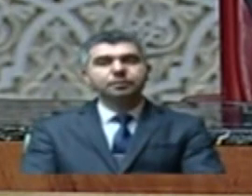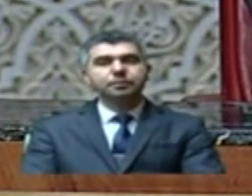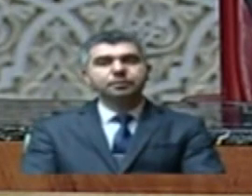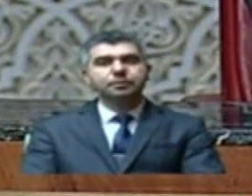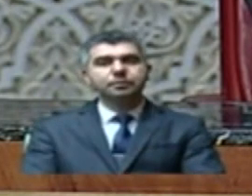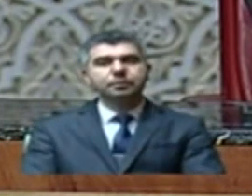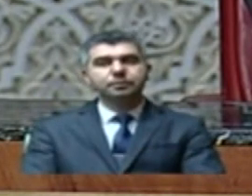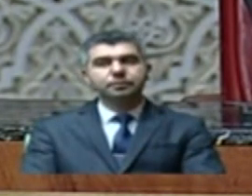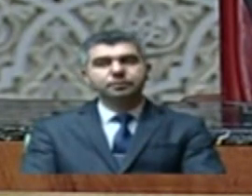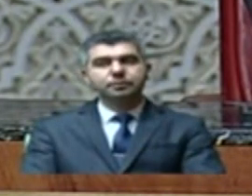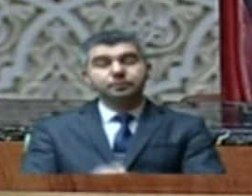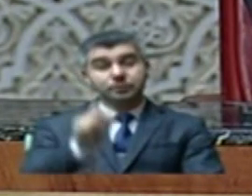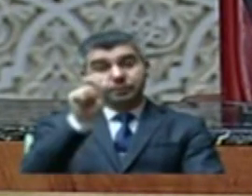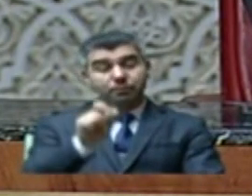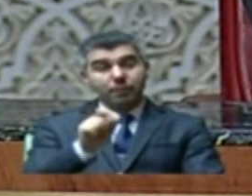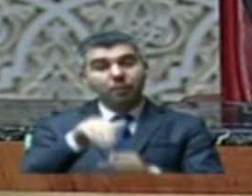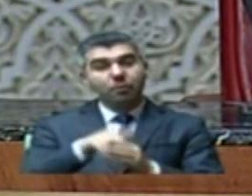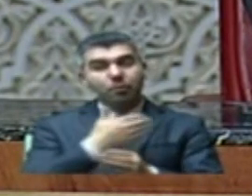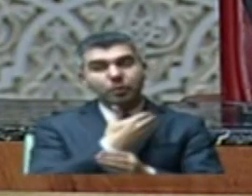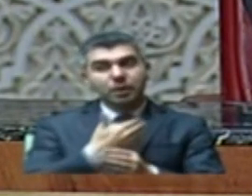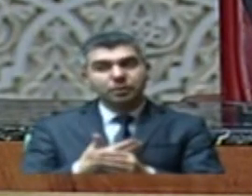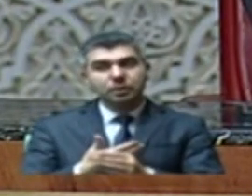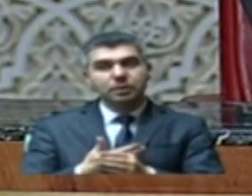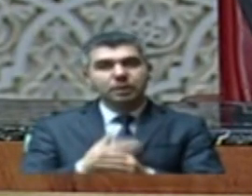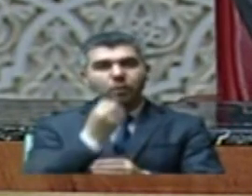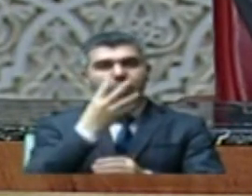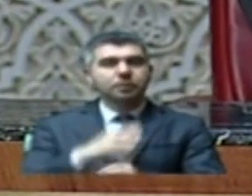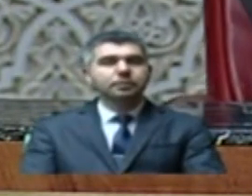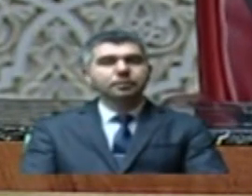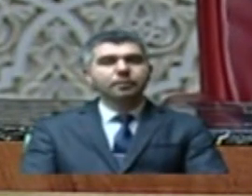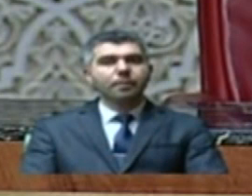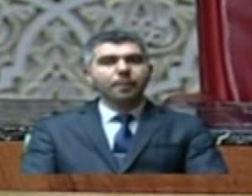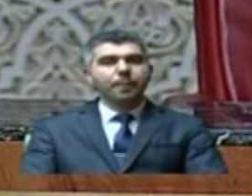لكم السيد المستشار من الفريق الشراكي. تفضل.